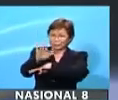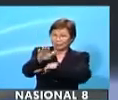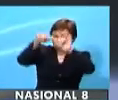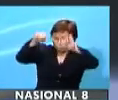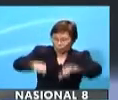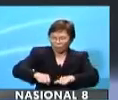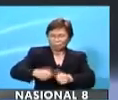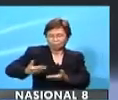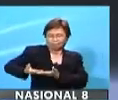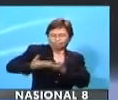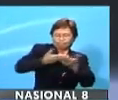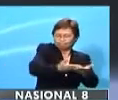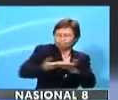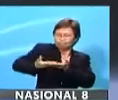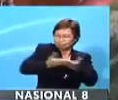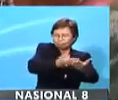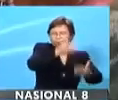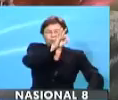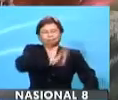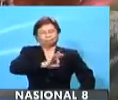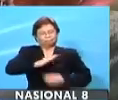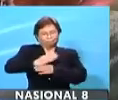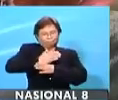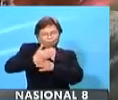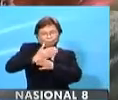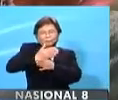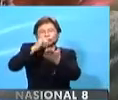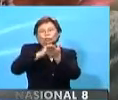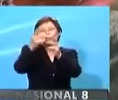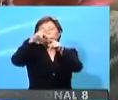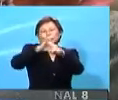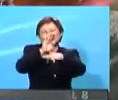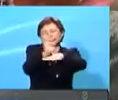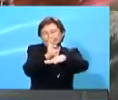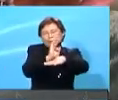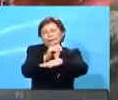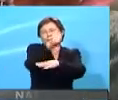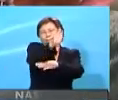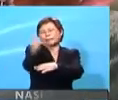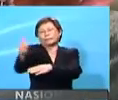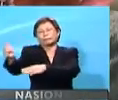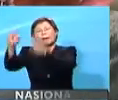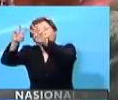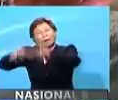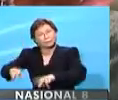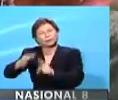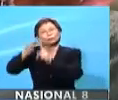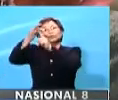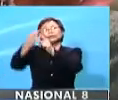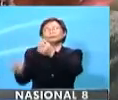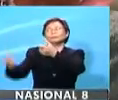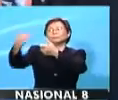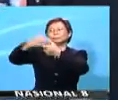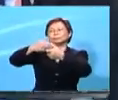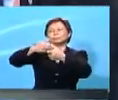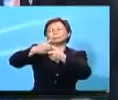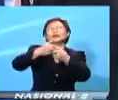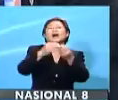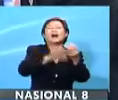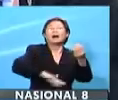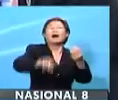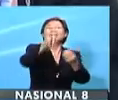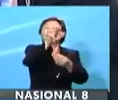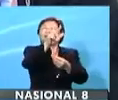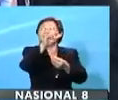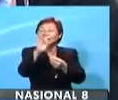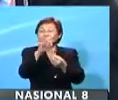mampu mengetengahkan manfaat perkongsian itu kepada perniagaan masing-masing, khususnya melibatkan tarif.